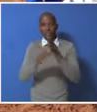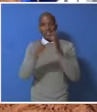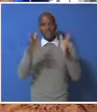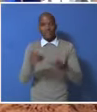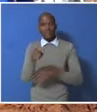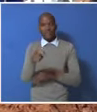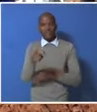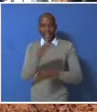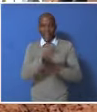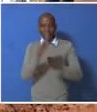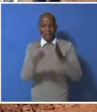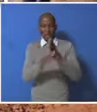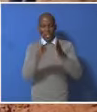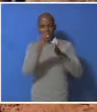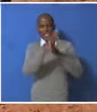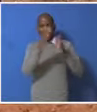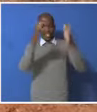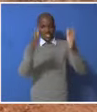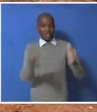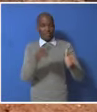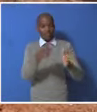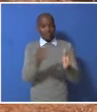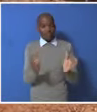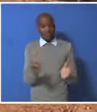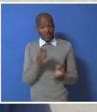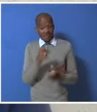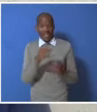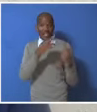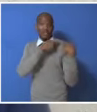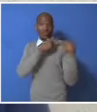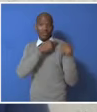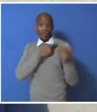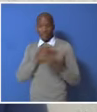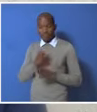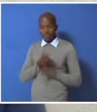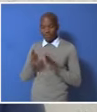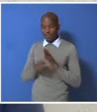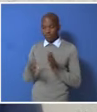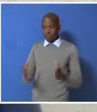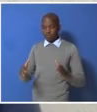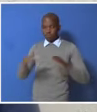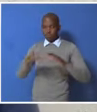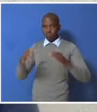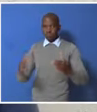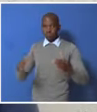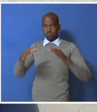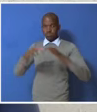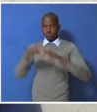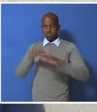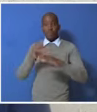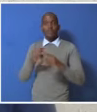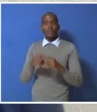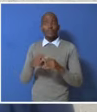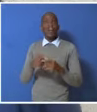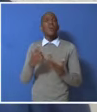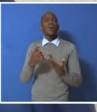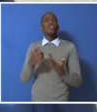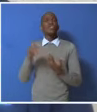ba rutunlweng go aga madirelo ona biogas ba tlhophilwe